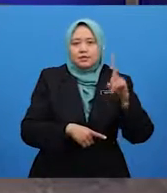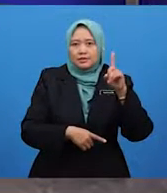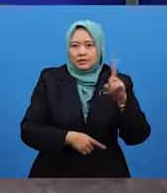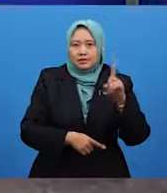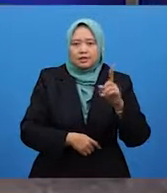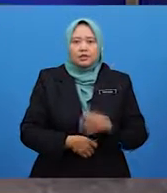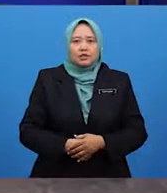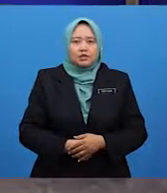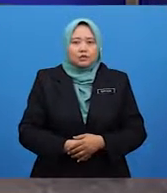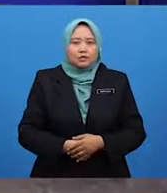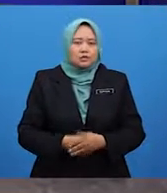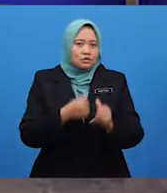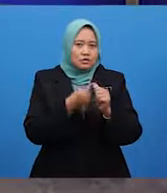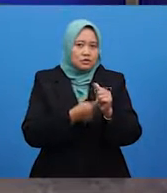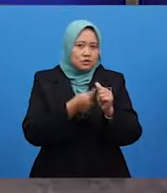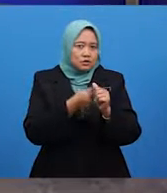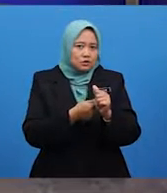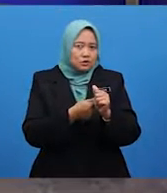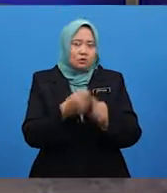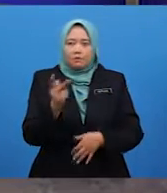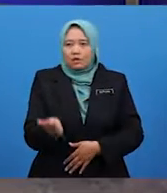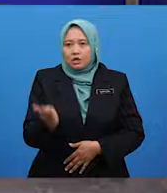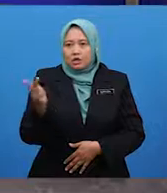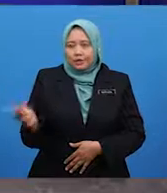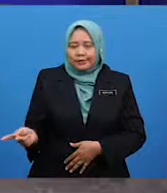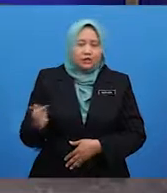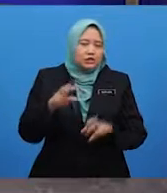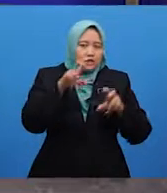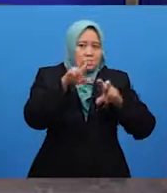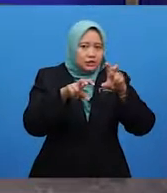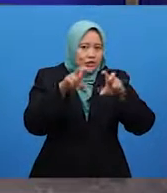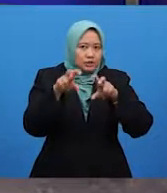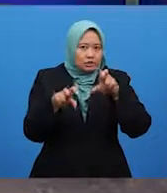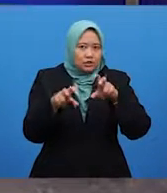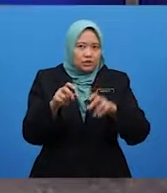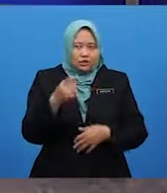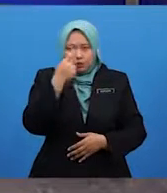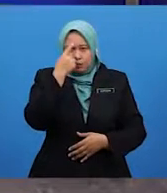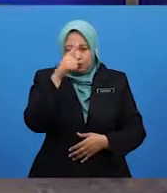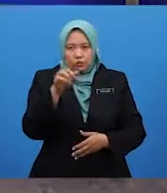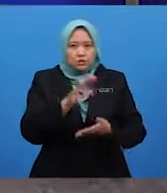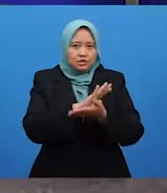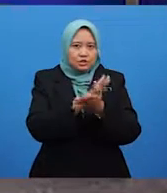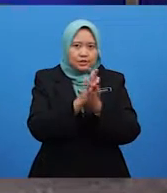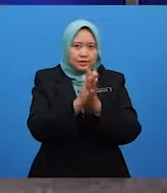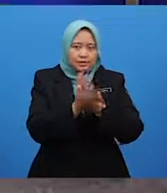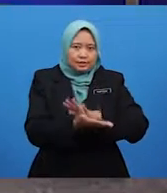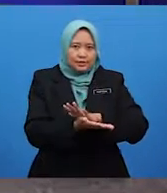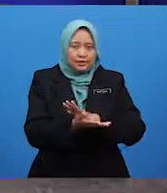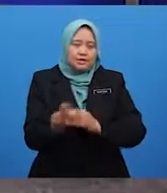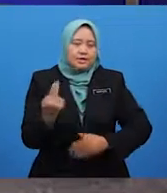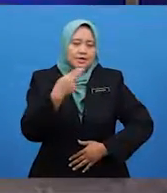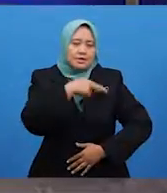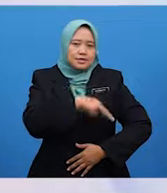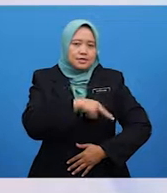setiap perkara dikaji agar akhir proses nanti karya dihasilkan dengan terbaik sekali. Betul, kita nak yang terbaik.